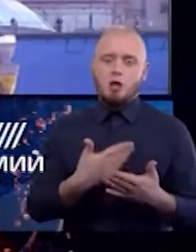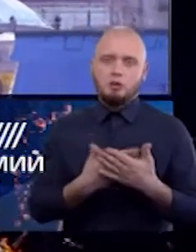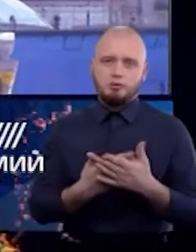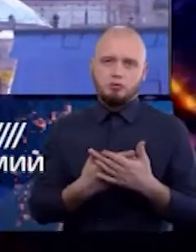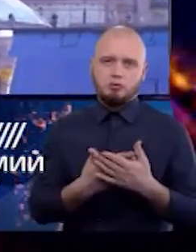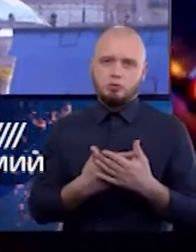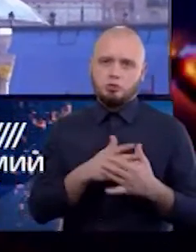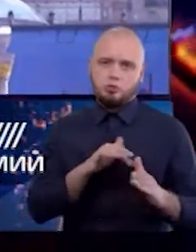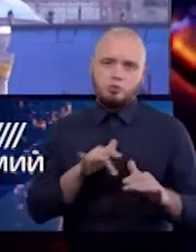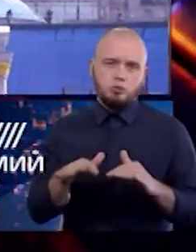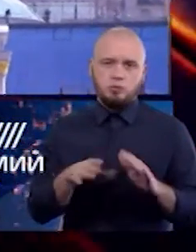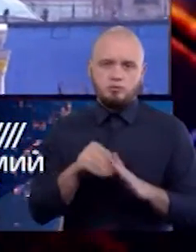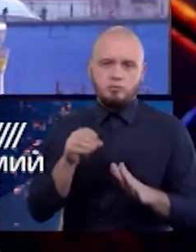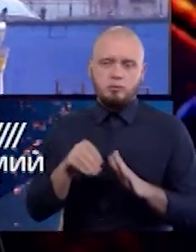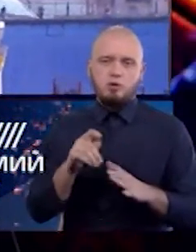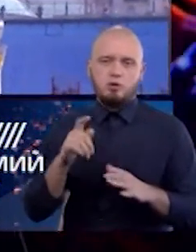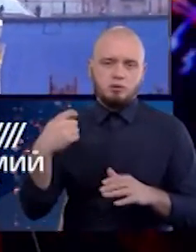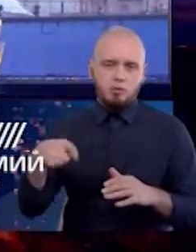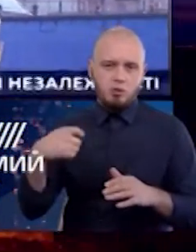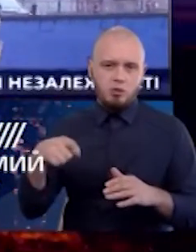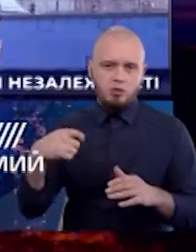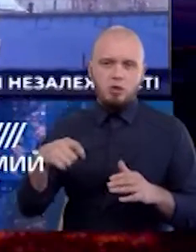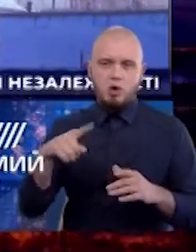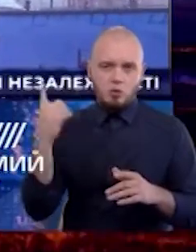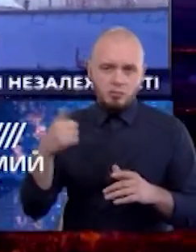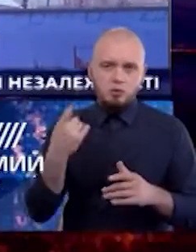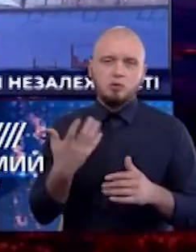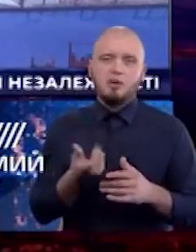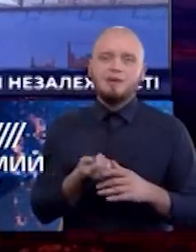України, що склало в цілому по Україні